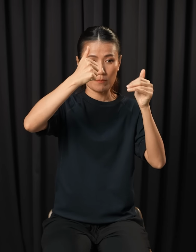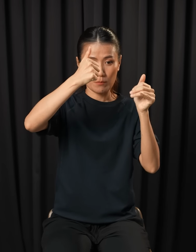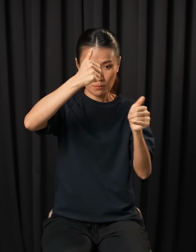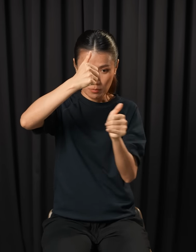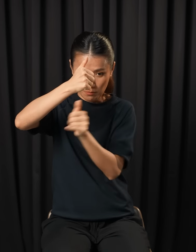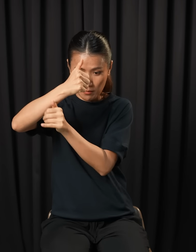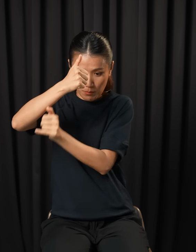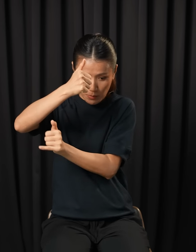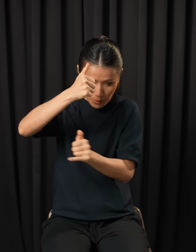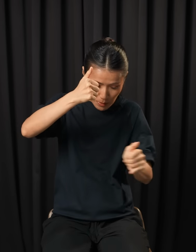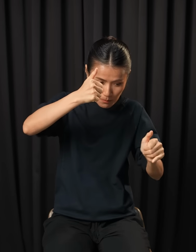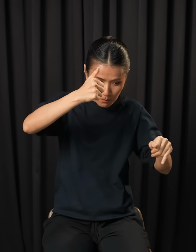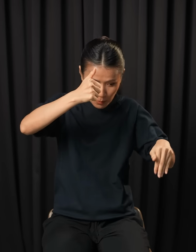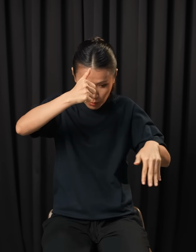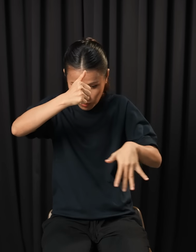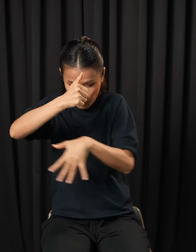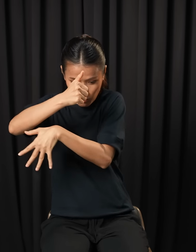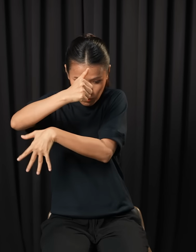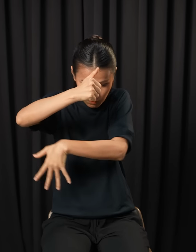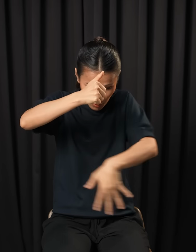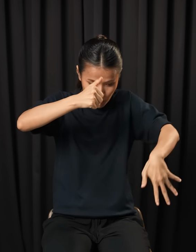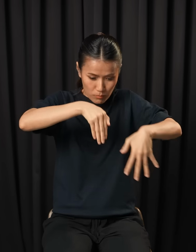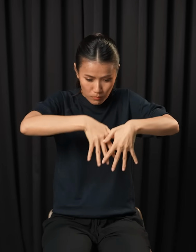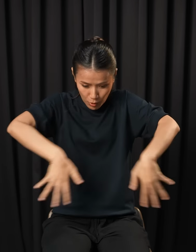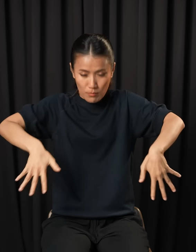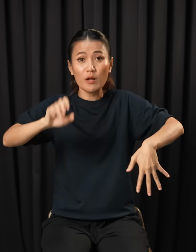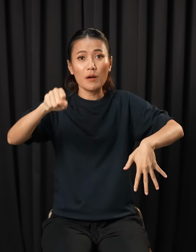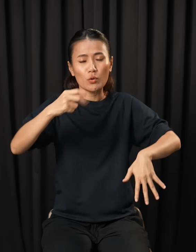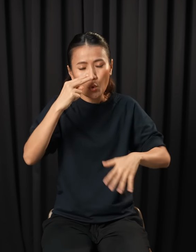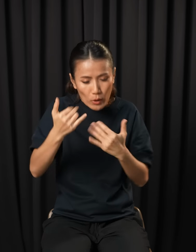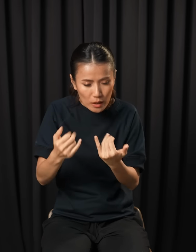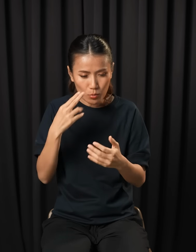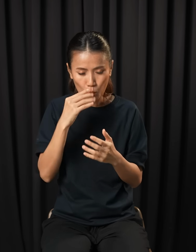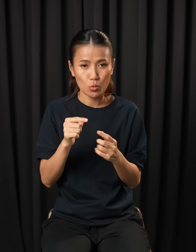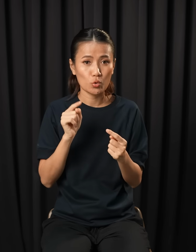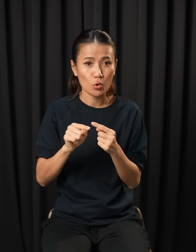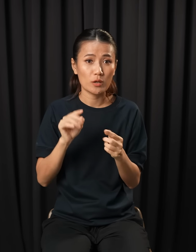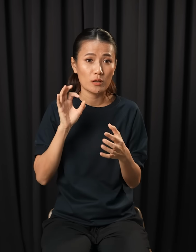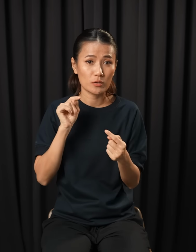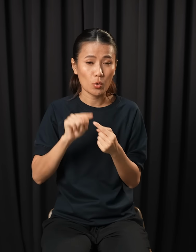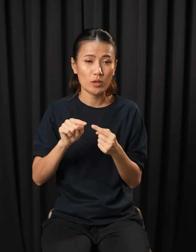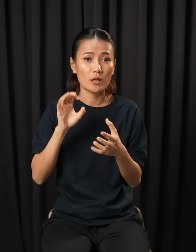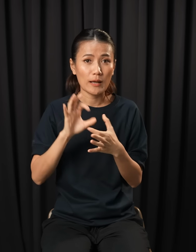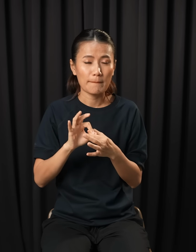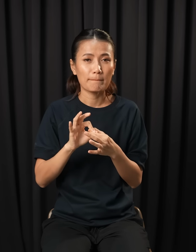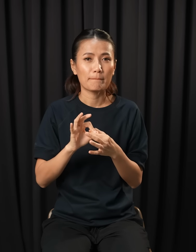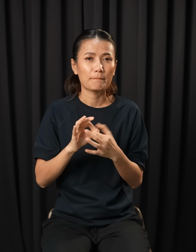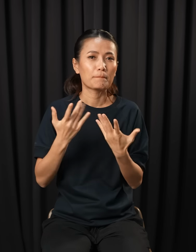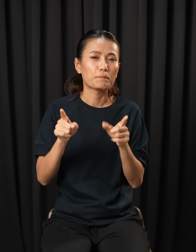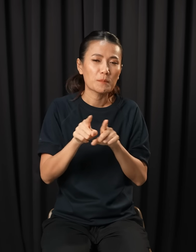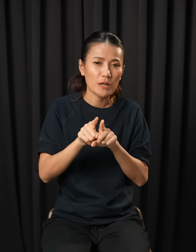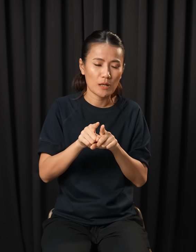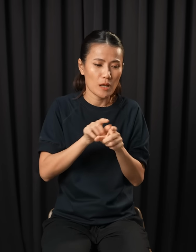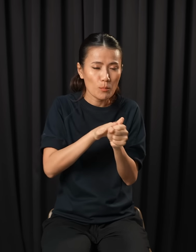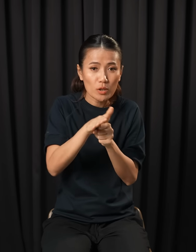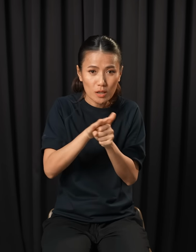ทำเป็นพีระมิดขึ้นมาเนาะพีระมิดขึ้นมาว่าเป็นพลทหารเท่านี้เป็นประทวนเท่านี้ประทวนแสนหนึ่งครับแล้วก็สัญญาบัตรเนี่ย 30,000 เพราะฉะนั้นถ้าเกิดเอาตัว